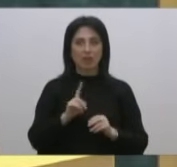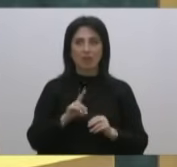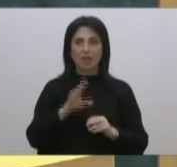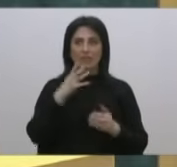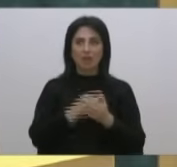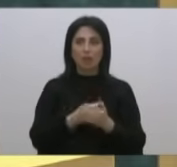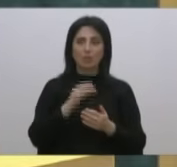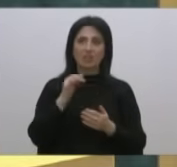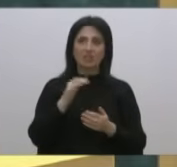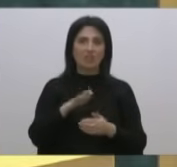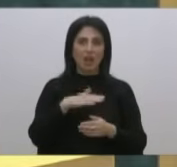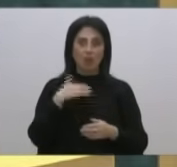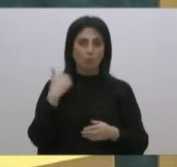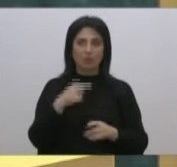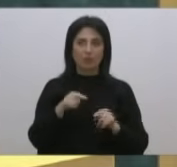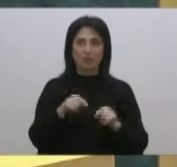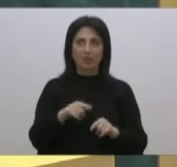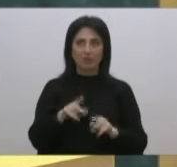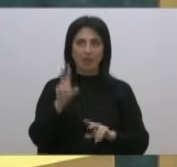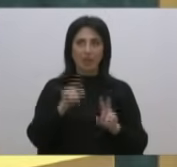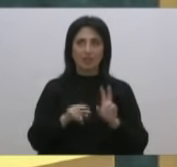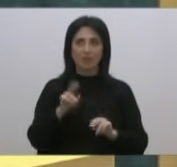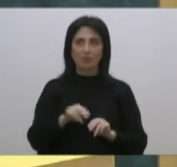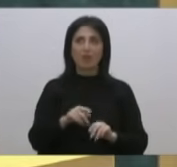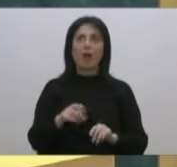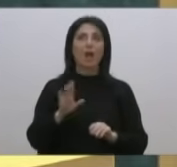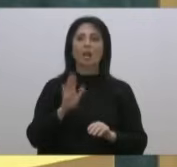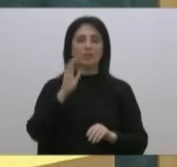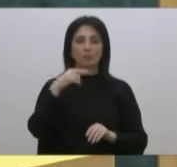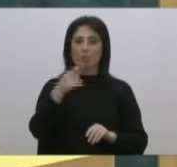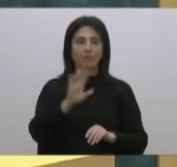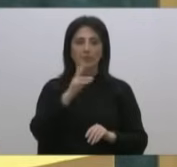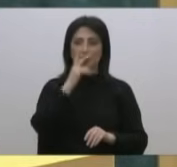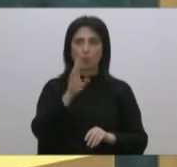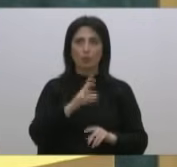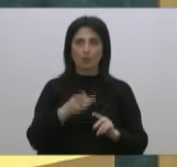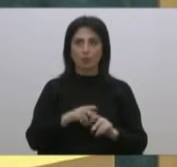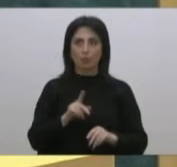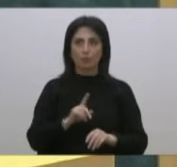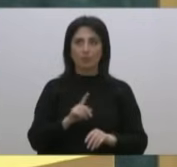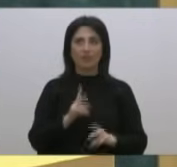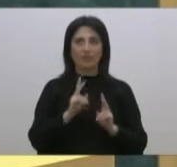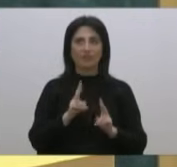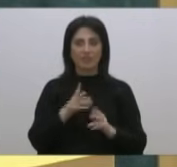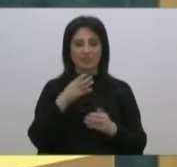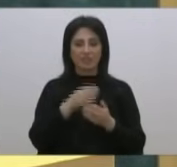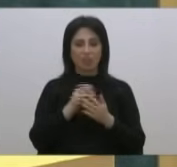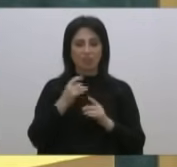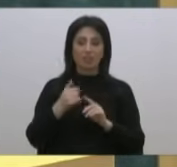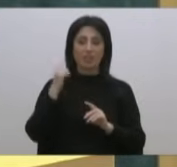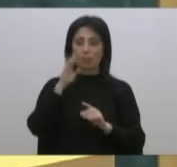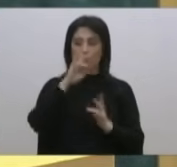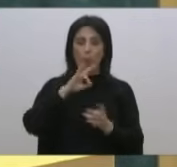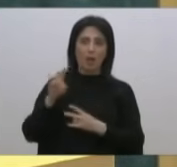საკუთარი წარსული აღარ უნდათ რომ აქ გაითვალისწინონ და არც მომავალს არ უყურებენ, იმიტომ რომ ვინც საკუთარ